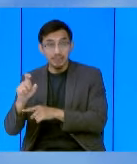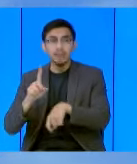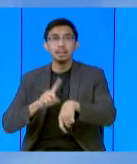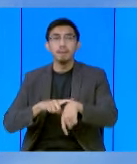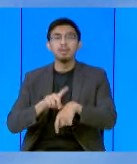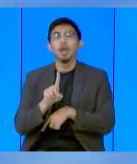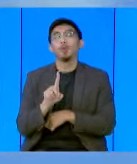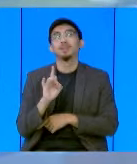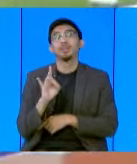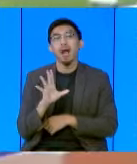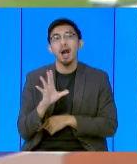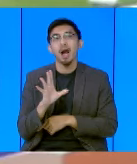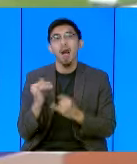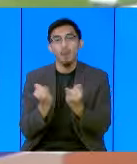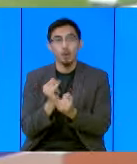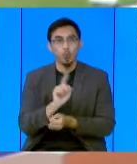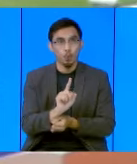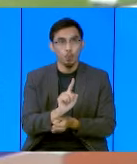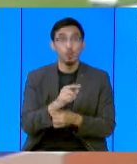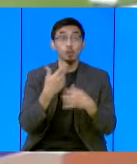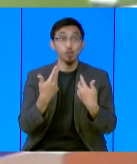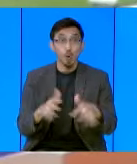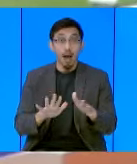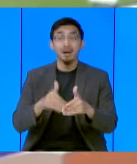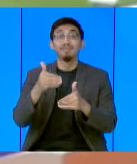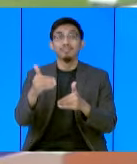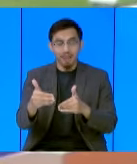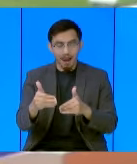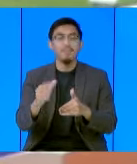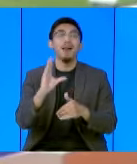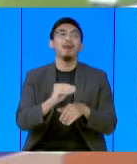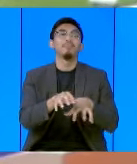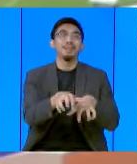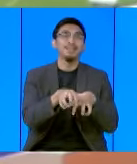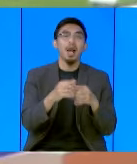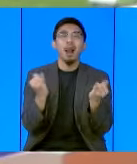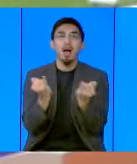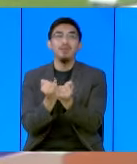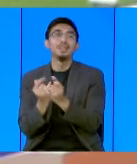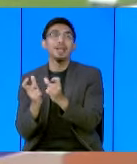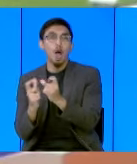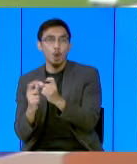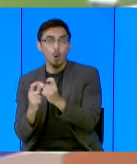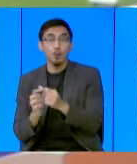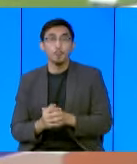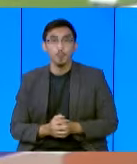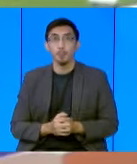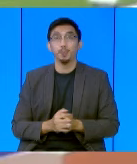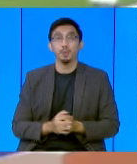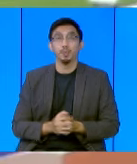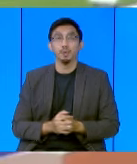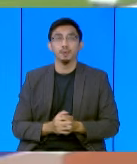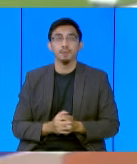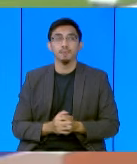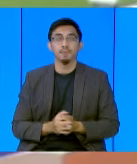Indonesia bagian Barat. Dan nantinya setelah itu barulah akan ada gelaran pertandingan yang sangat ditunggu-tunggu yaitu dari Persija Jakarta